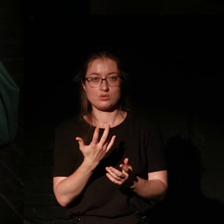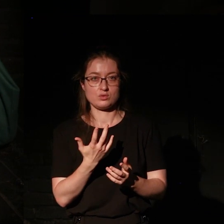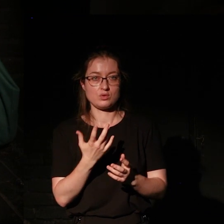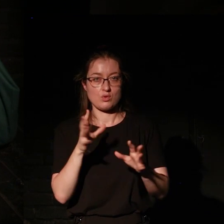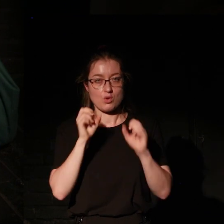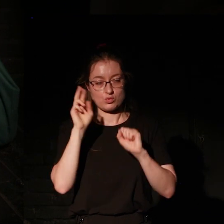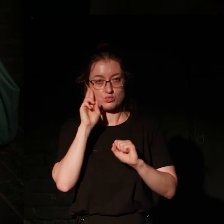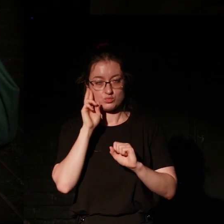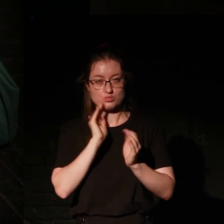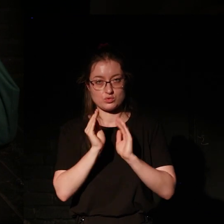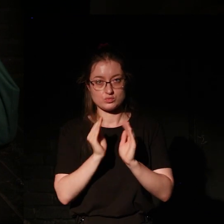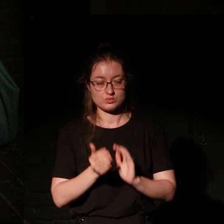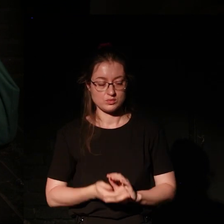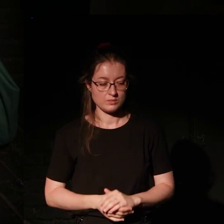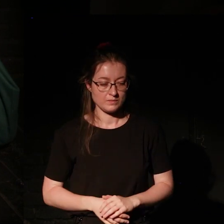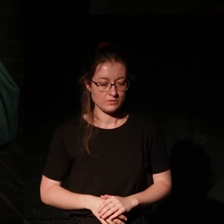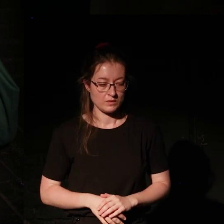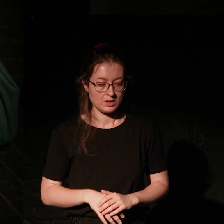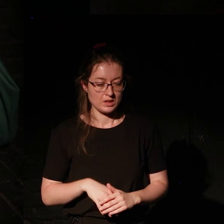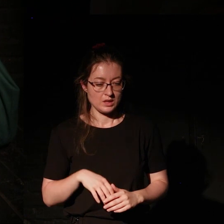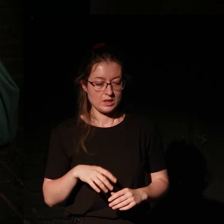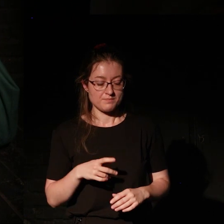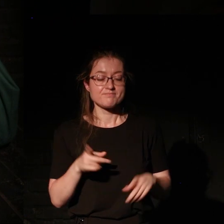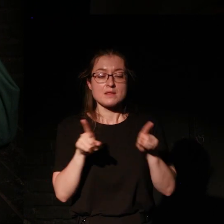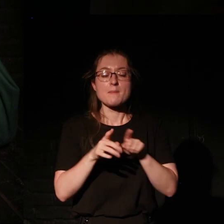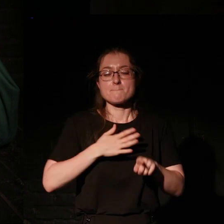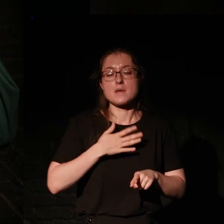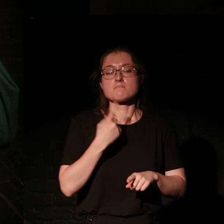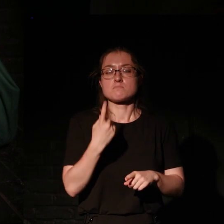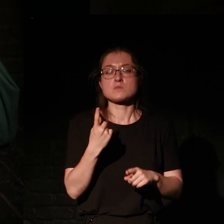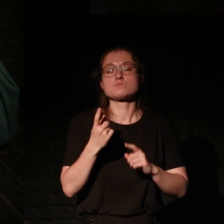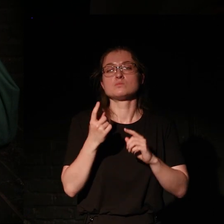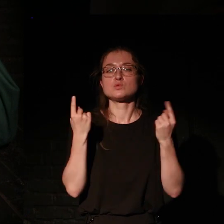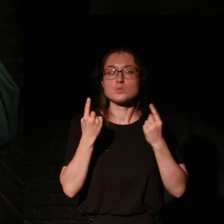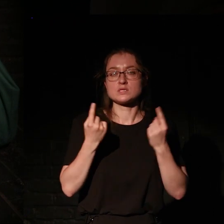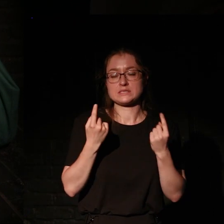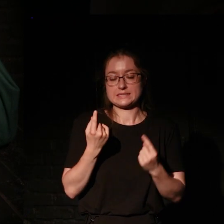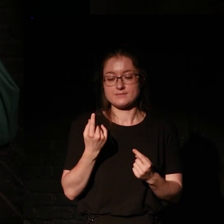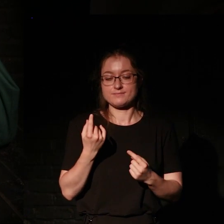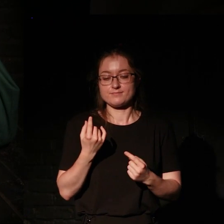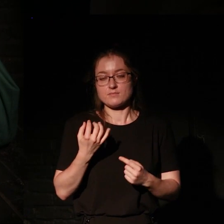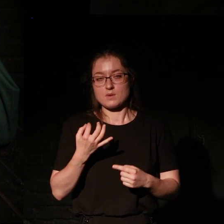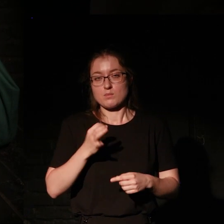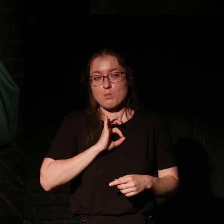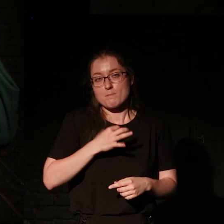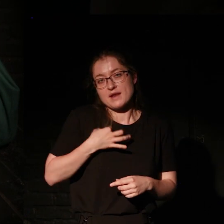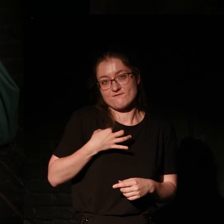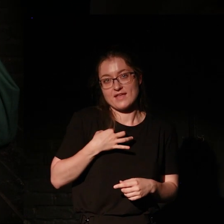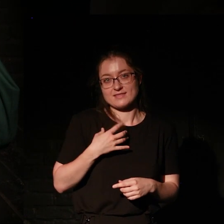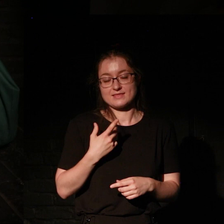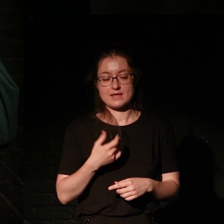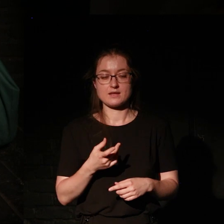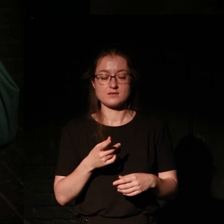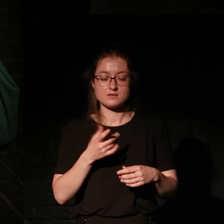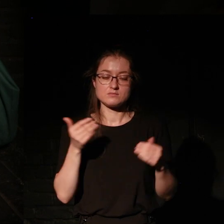osobistą sytuację, ona jest związana może trochę z najnowszym wydaniem tego